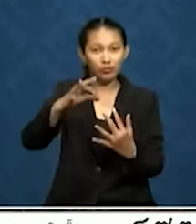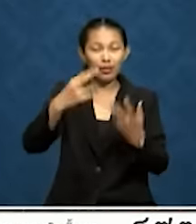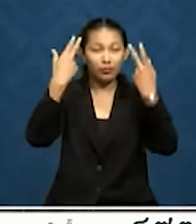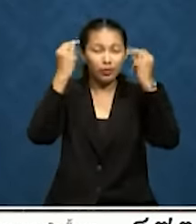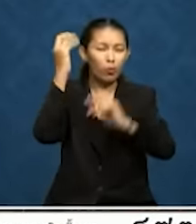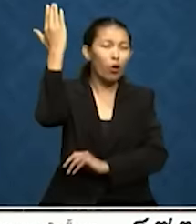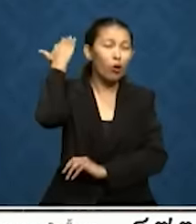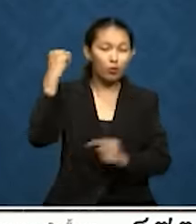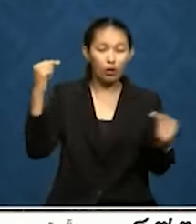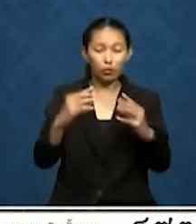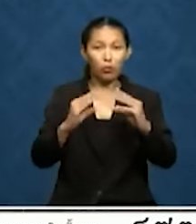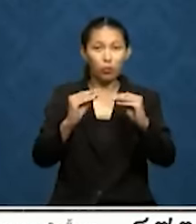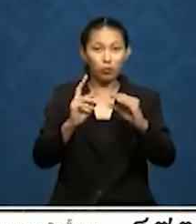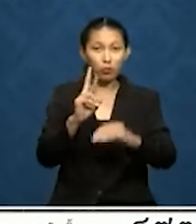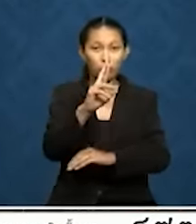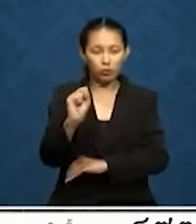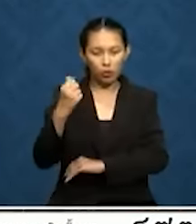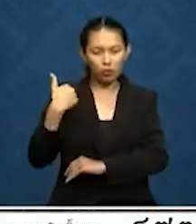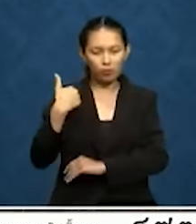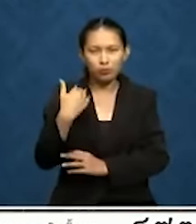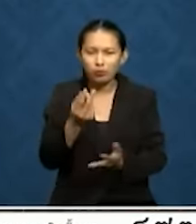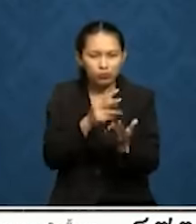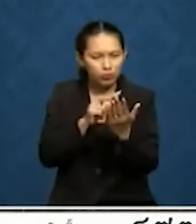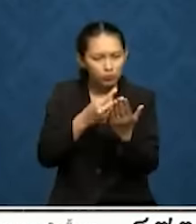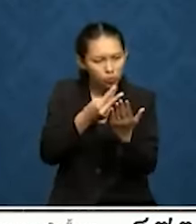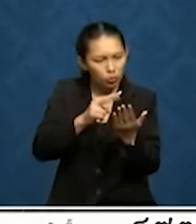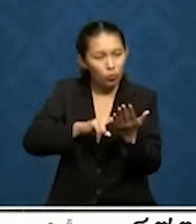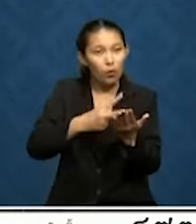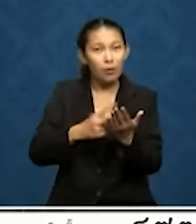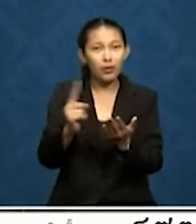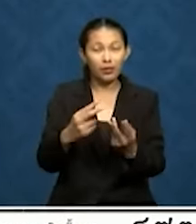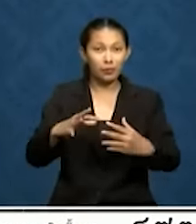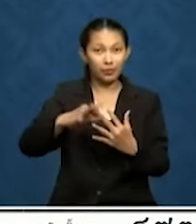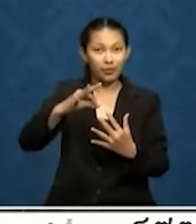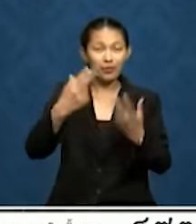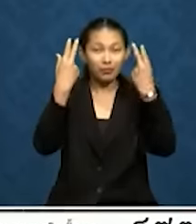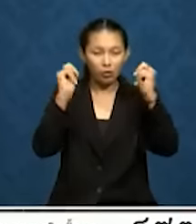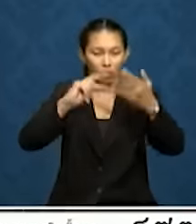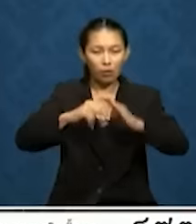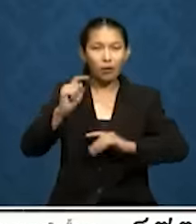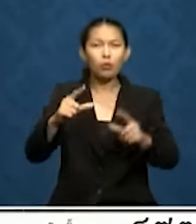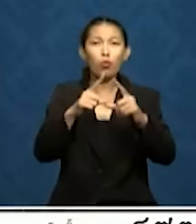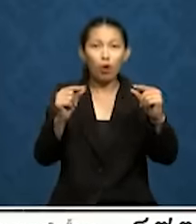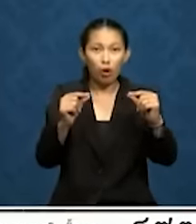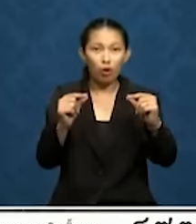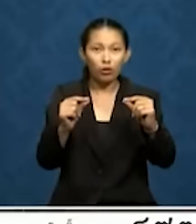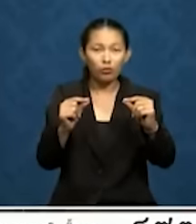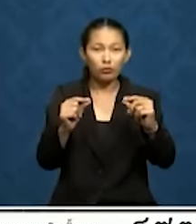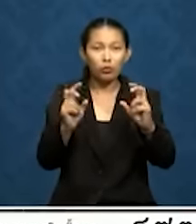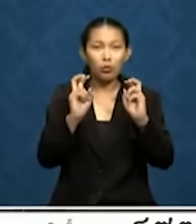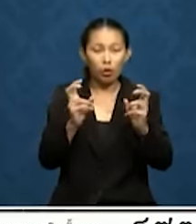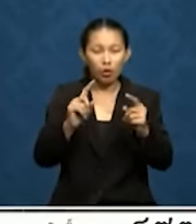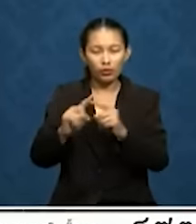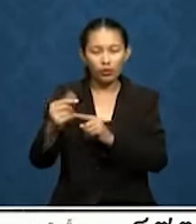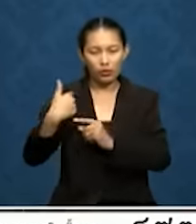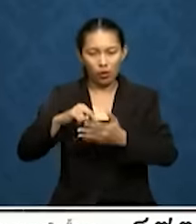แล้วเนี่ยในที่ประชุมรัฐสภาเนี่ยเราก็ได้มีการตีความไปแล้วว่าการเลือกนายกรัฐมนตรีนั้นเป็นยตินะครับแล้วก็ในตามข้อบังคับเนี่ยเมื่อเป็น